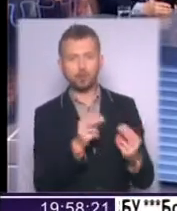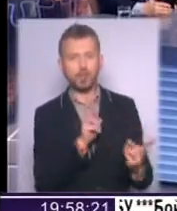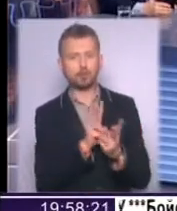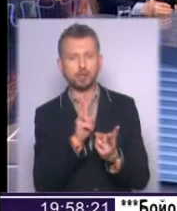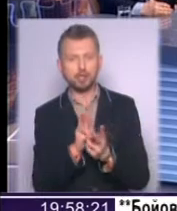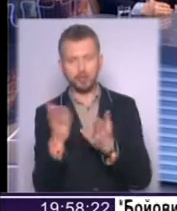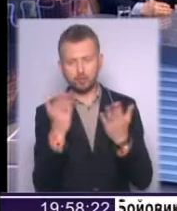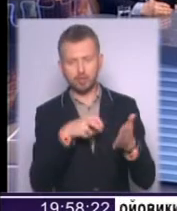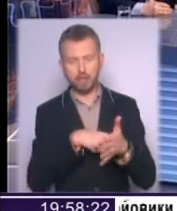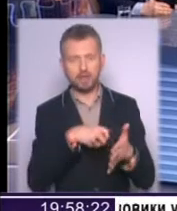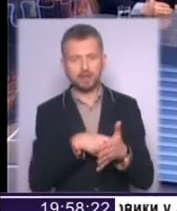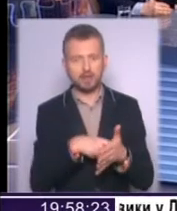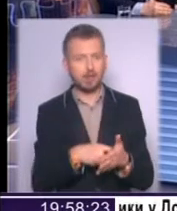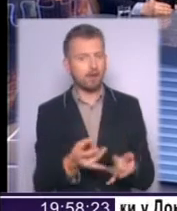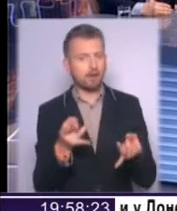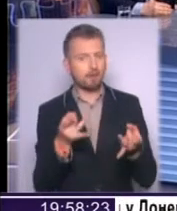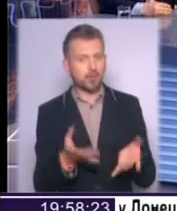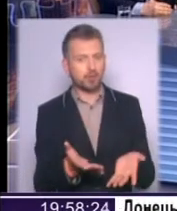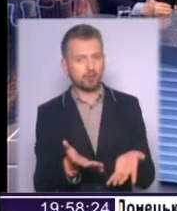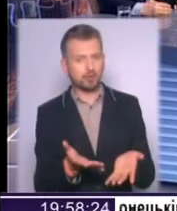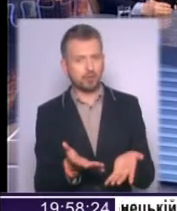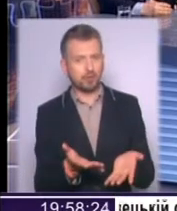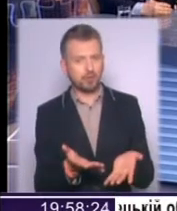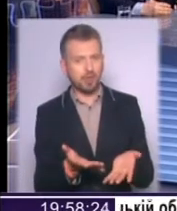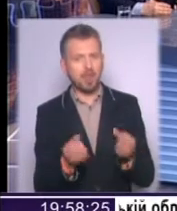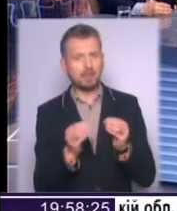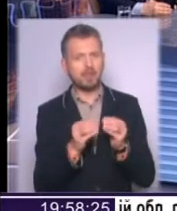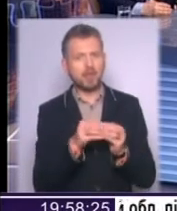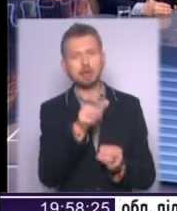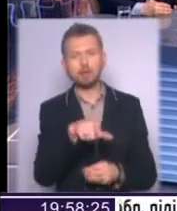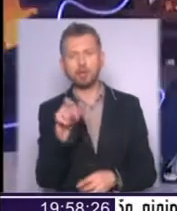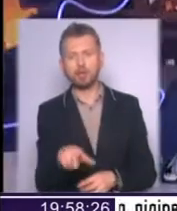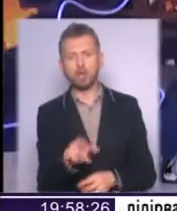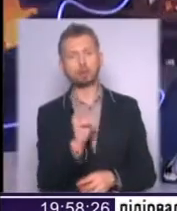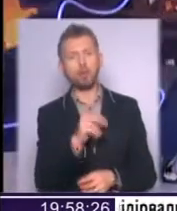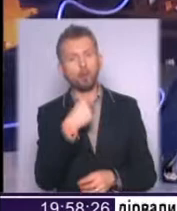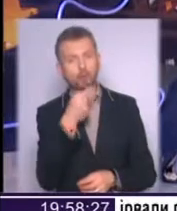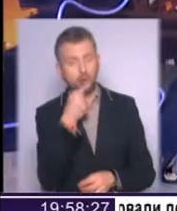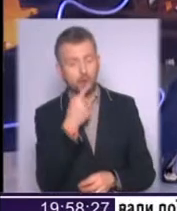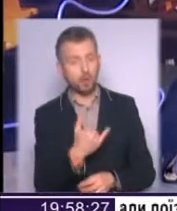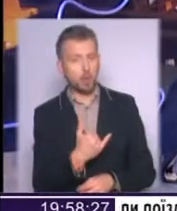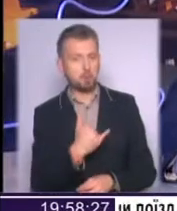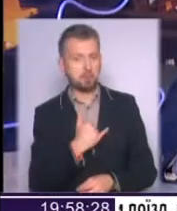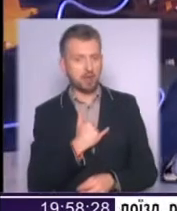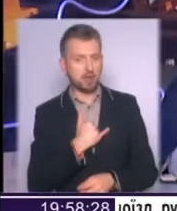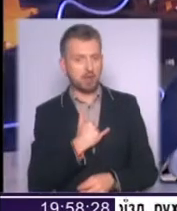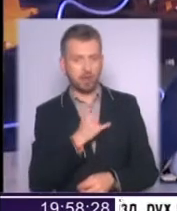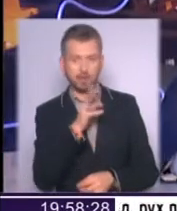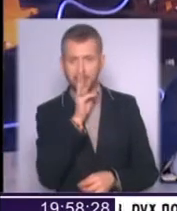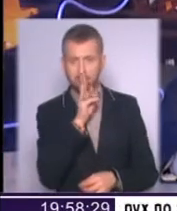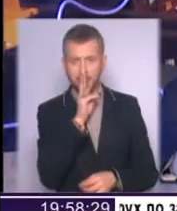і читаю листи, ну просто, не знаю, десятків людей, які говорять, в мене